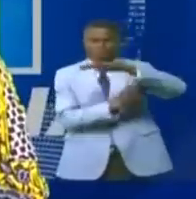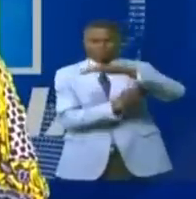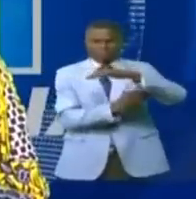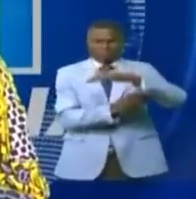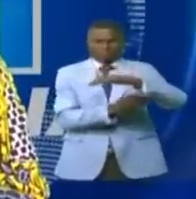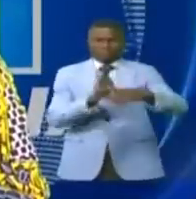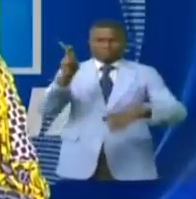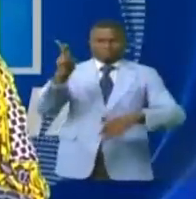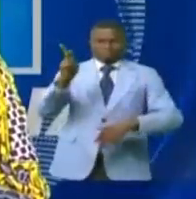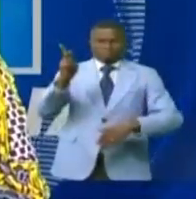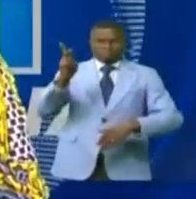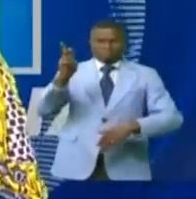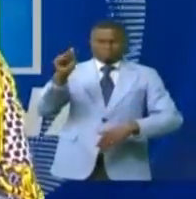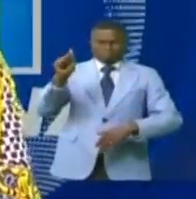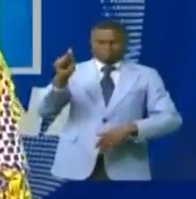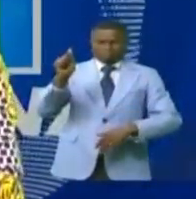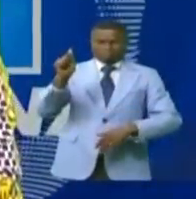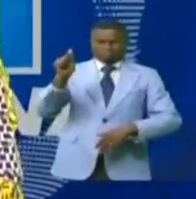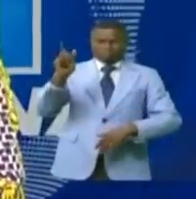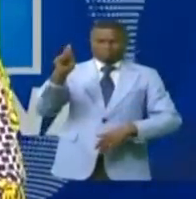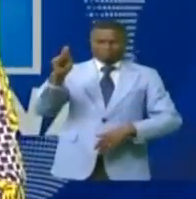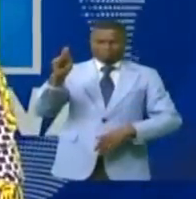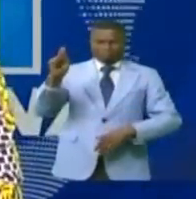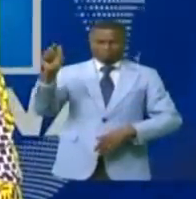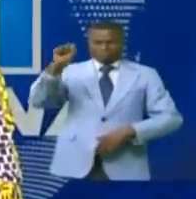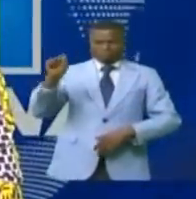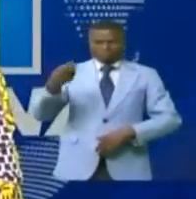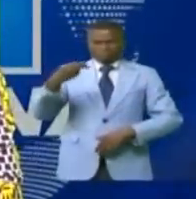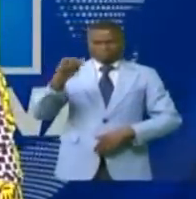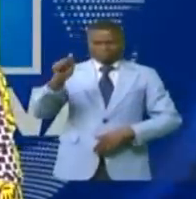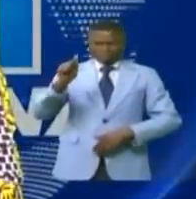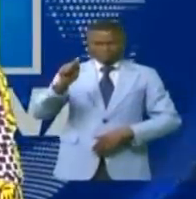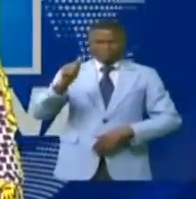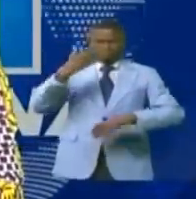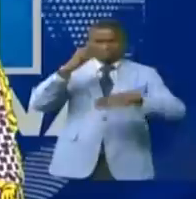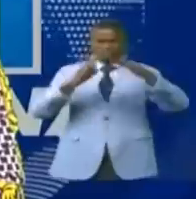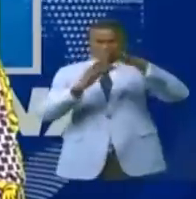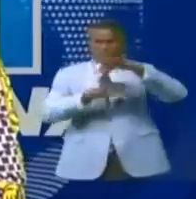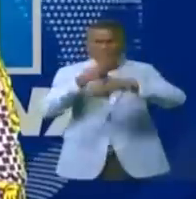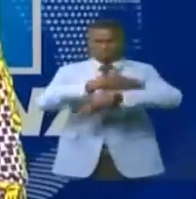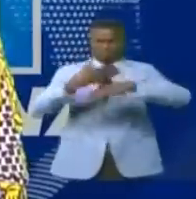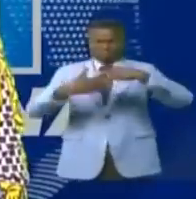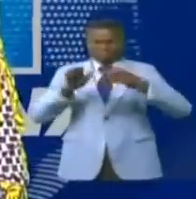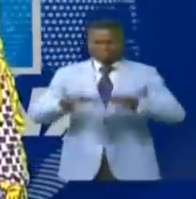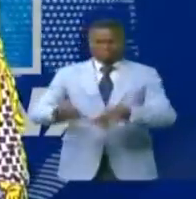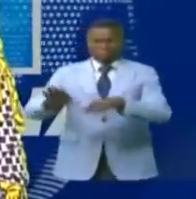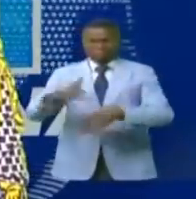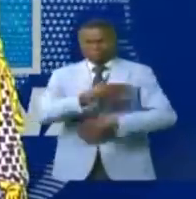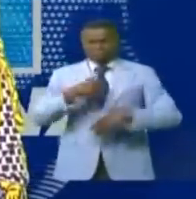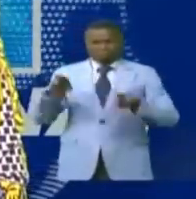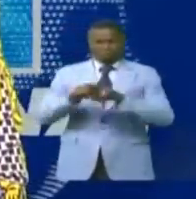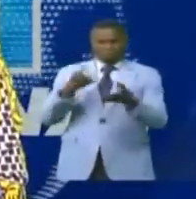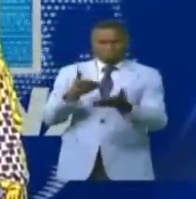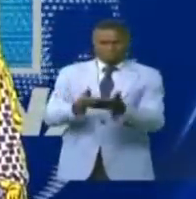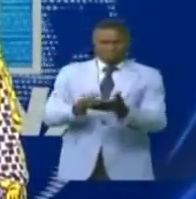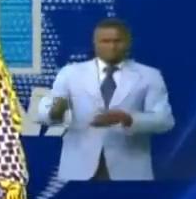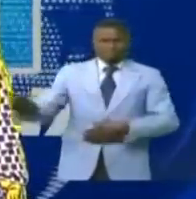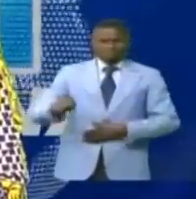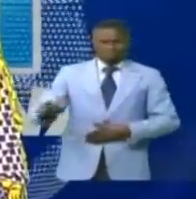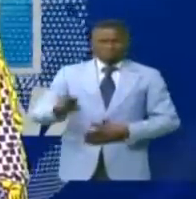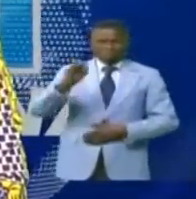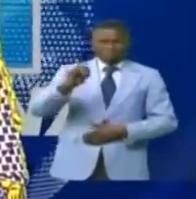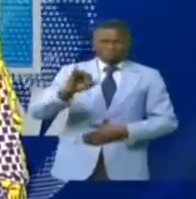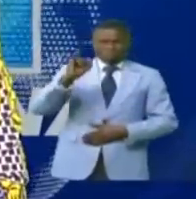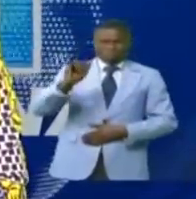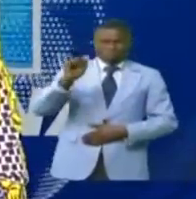Kancha, une infrastructure en construction sur la rivière portant le même nom, c'est dans les territoires de Miabi